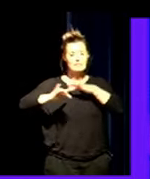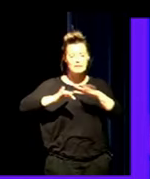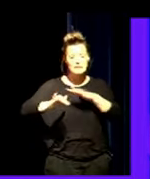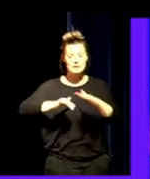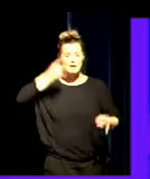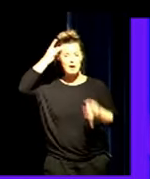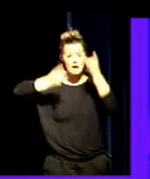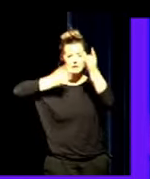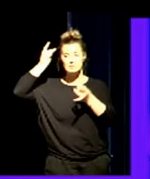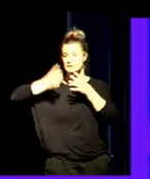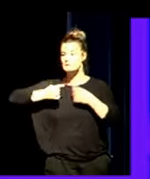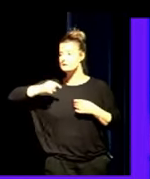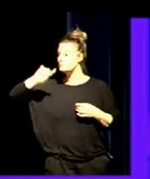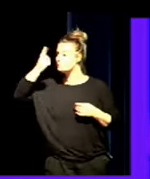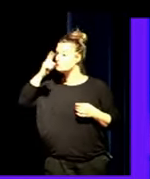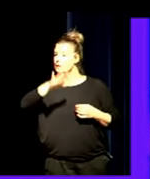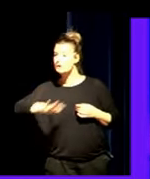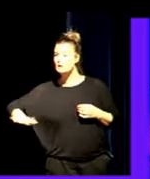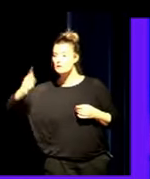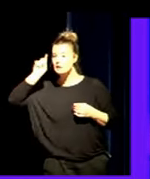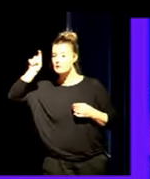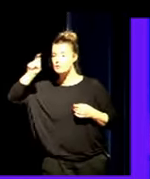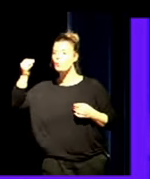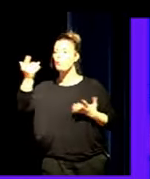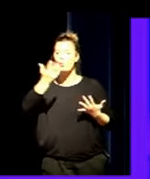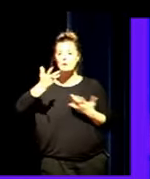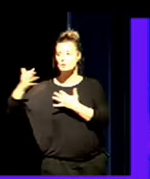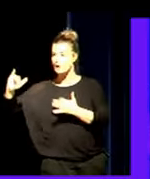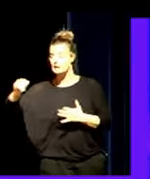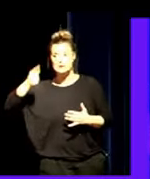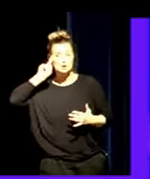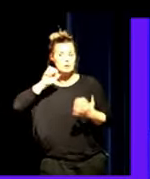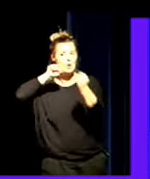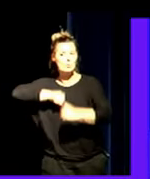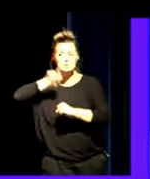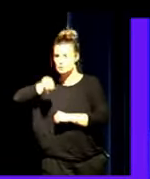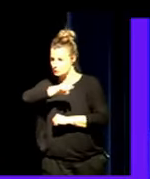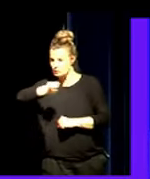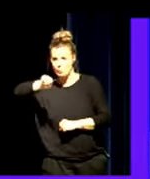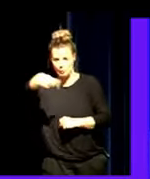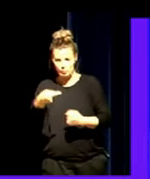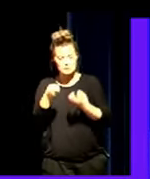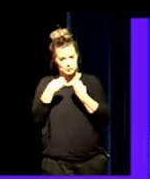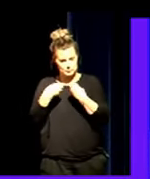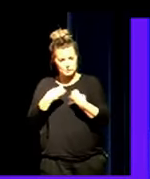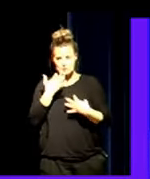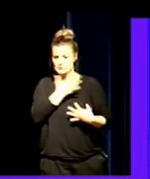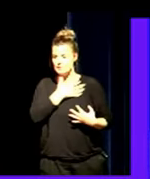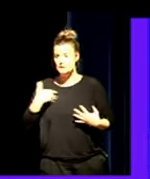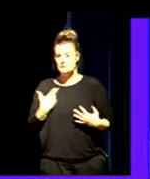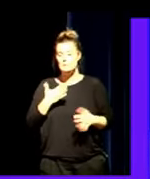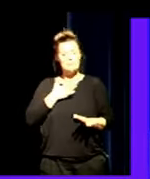hezkuntzako irakasleak daudezena, ez dakitena, igual ez dakit honekin, nirekin adoz, gero nahi adoz ez dakit ezak, nire aldetik